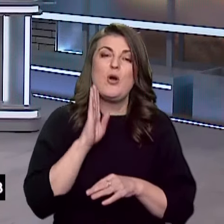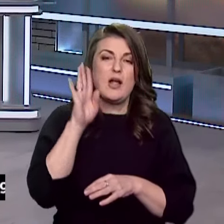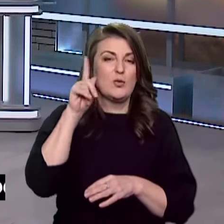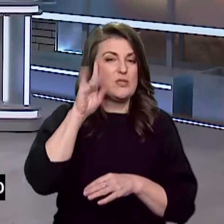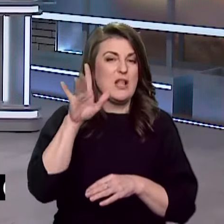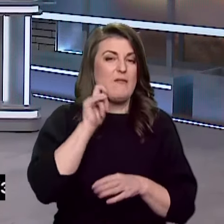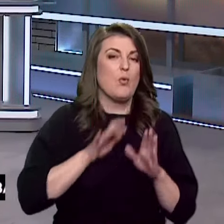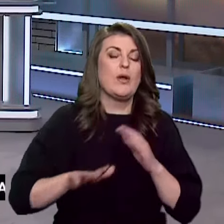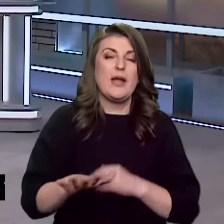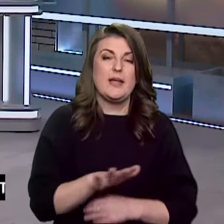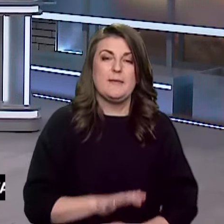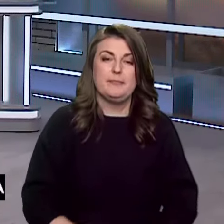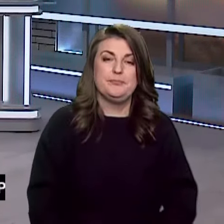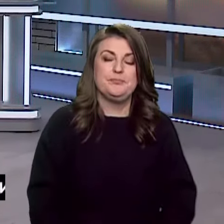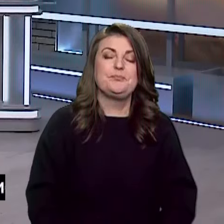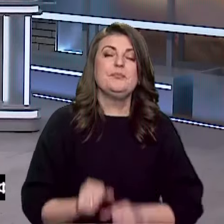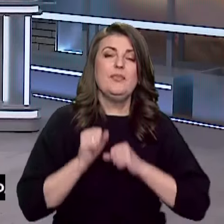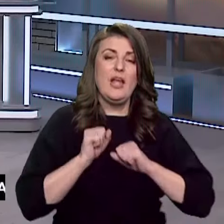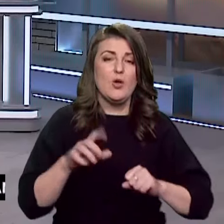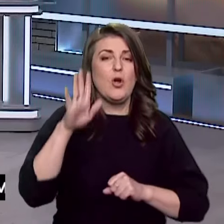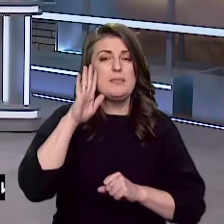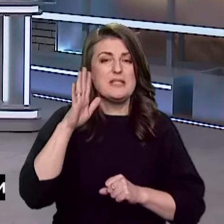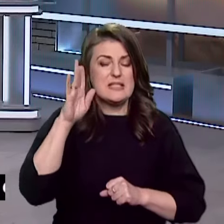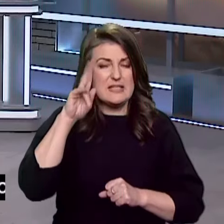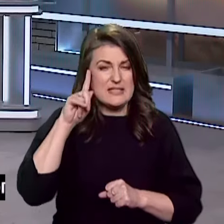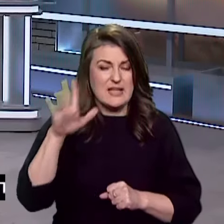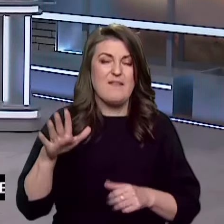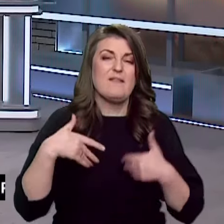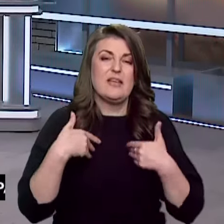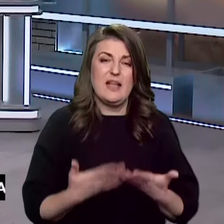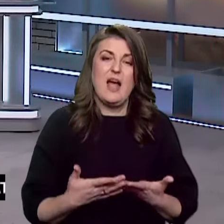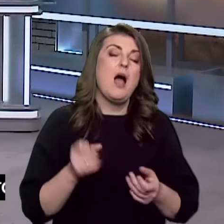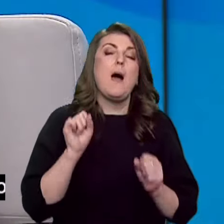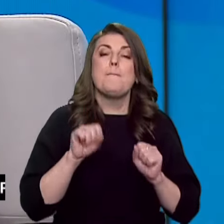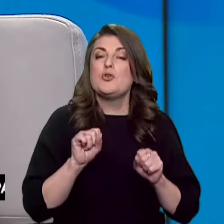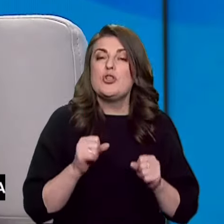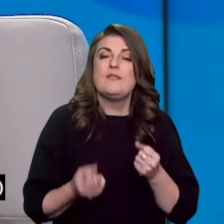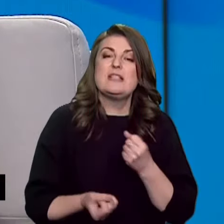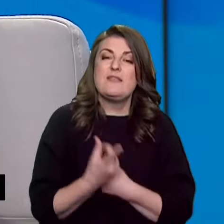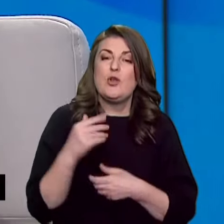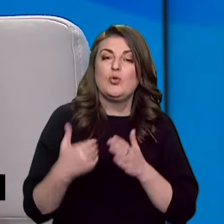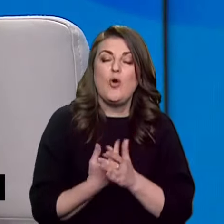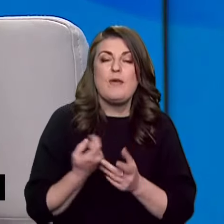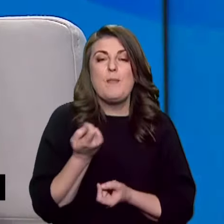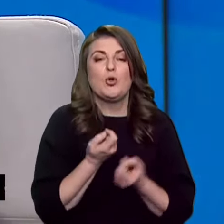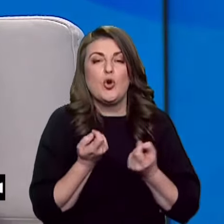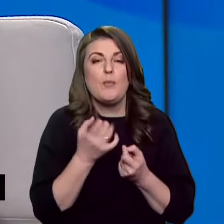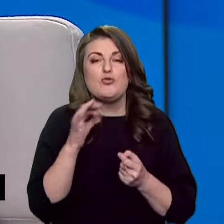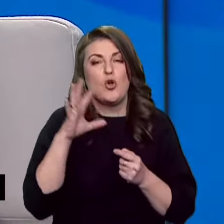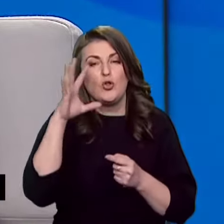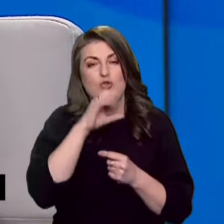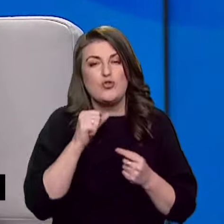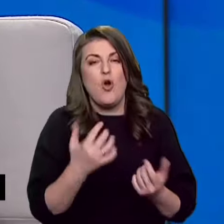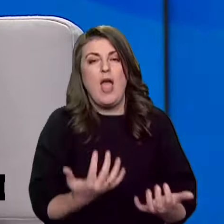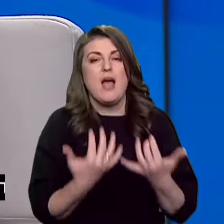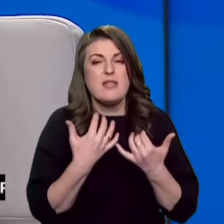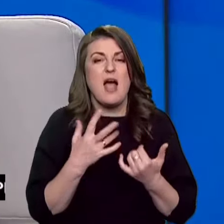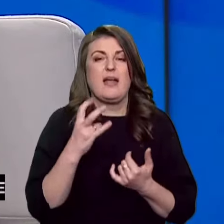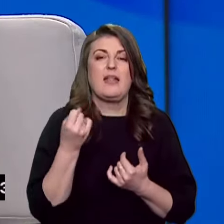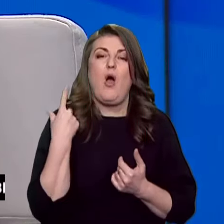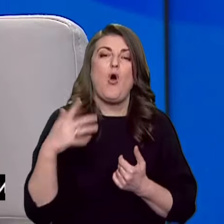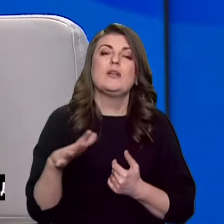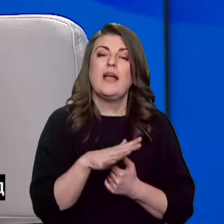Україні! Героям слава, вітаю вас. Пані Наталю, можливо, з'явилися нові подробиці щодо нічної атаки на Одесу